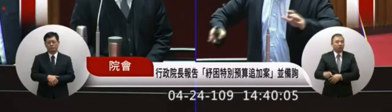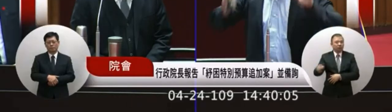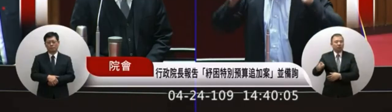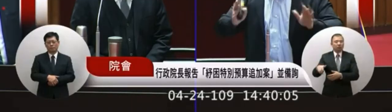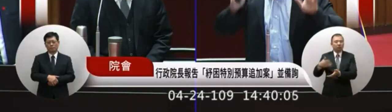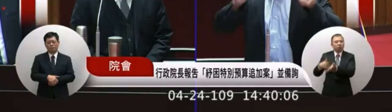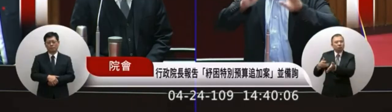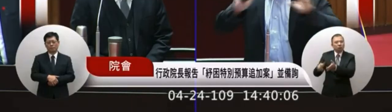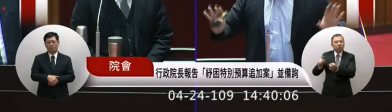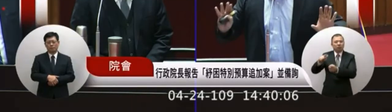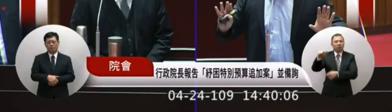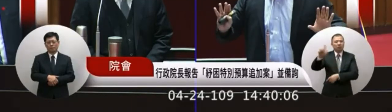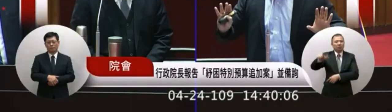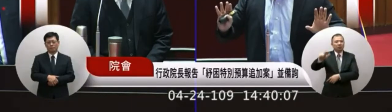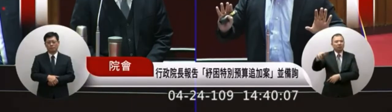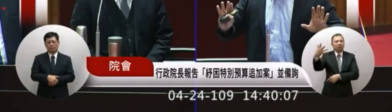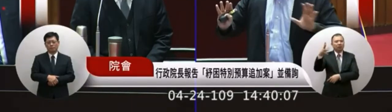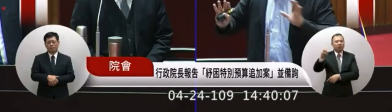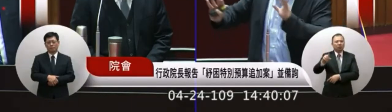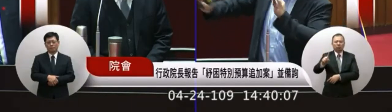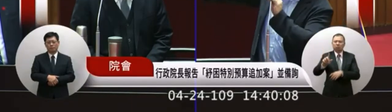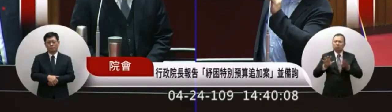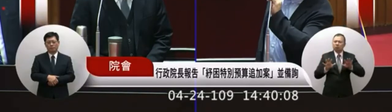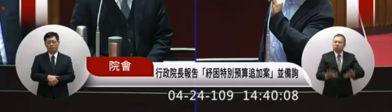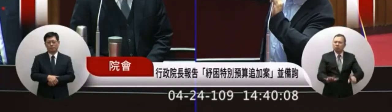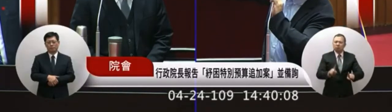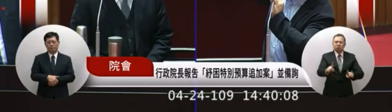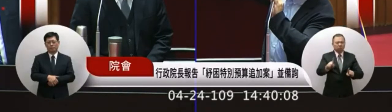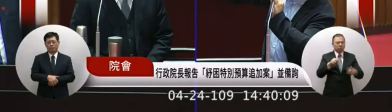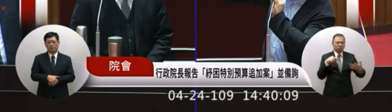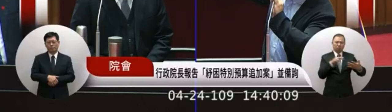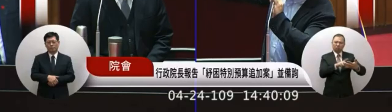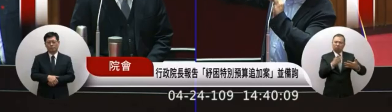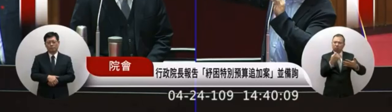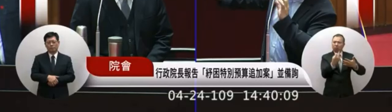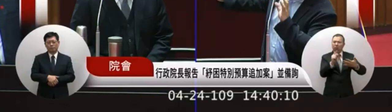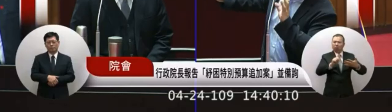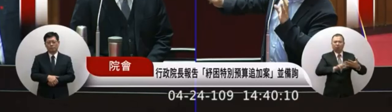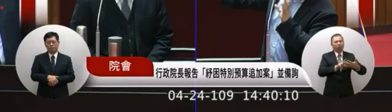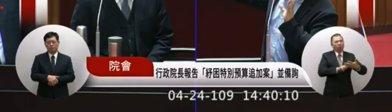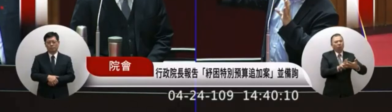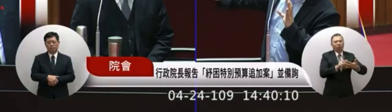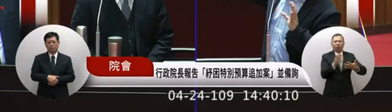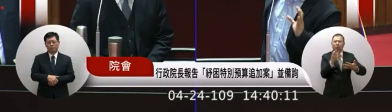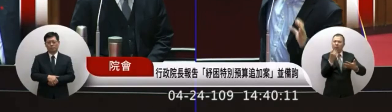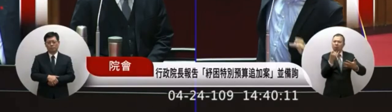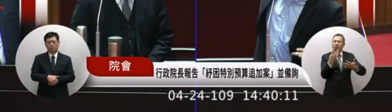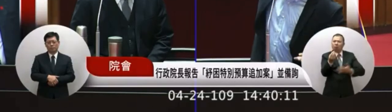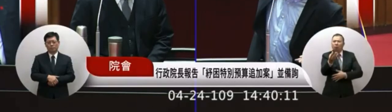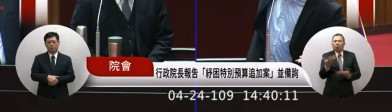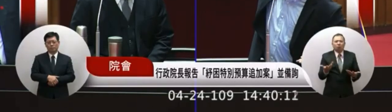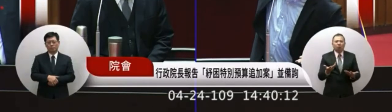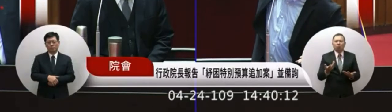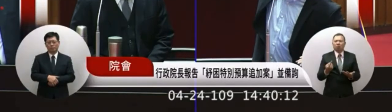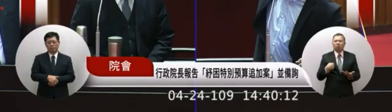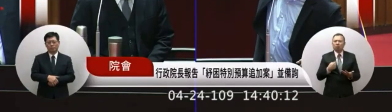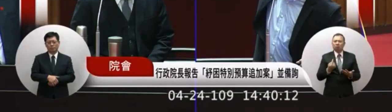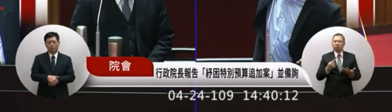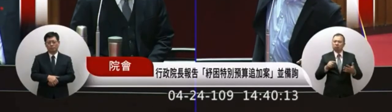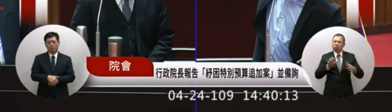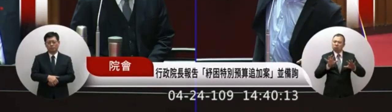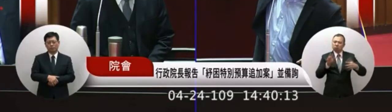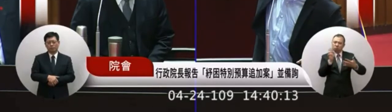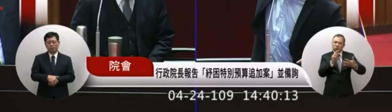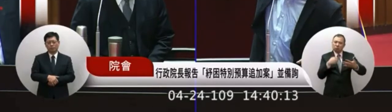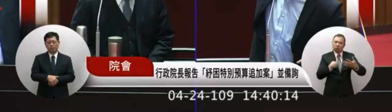7800万，但是这边拢无变啊。好，所以我有研究了解讲，伊即卖结果吼是安尼，是讲拢总结拢总共起